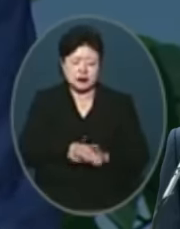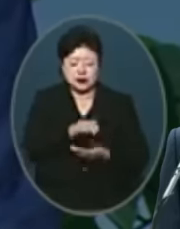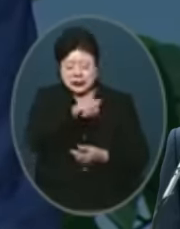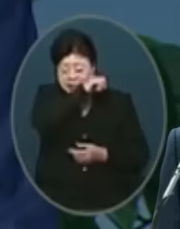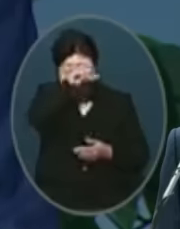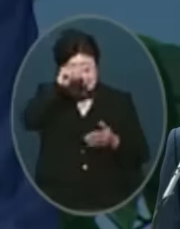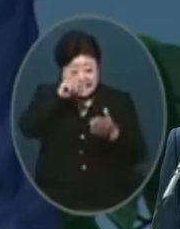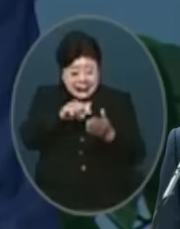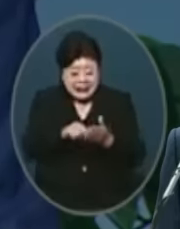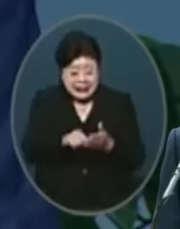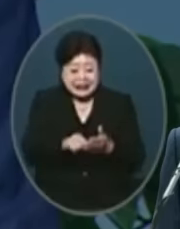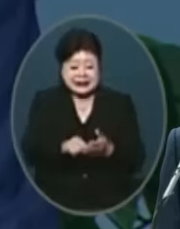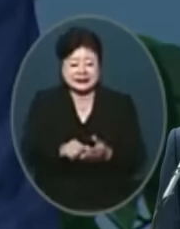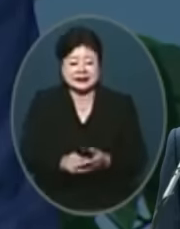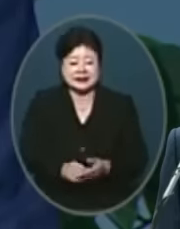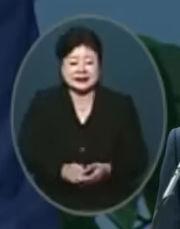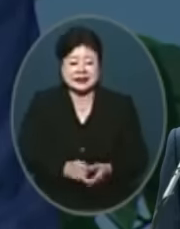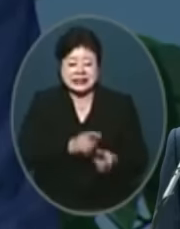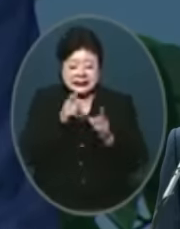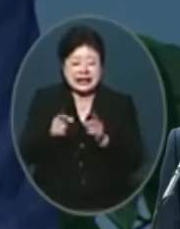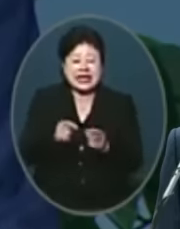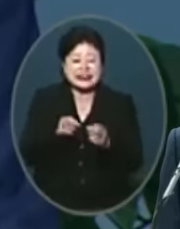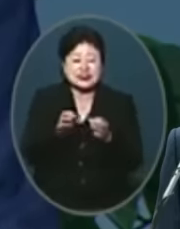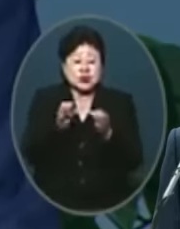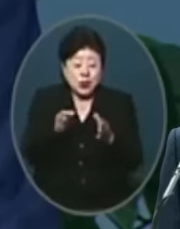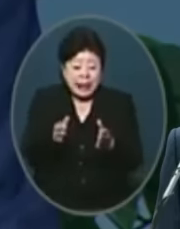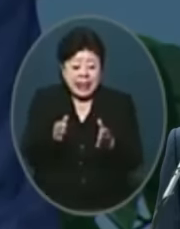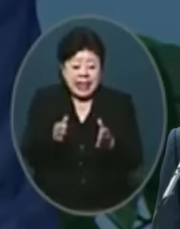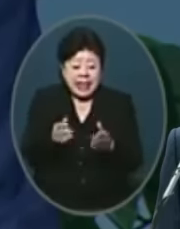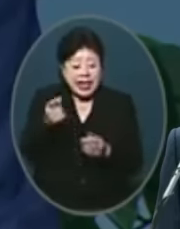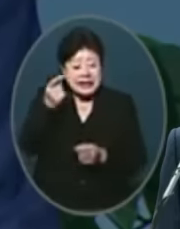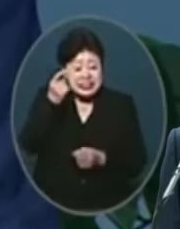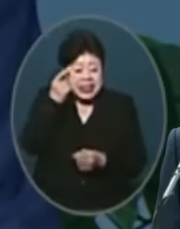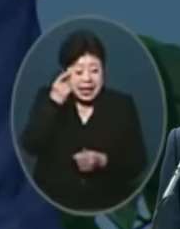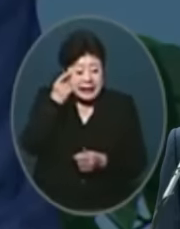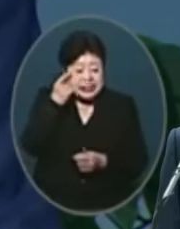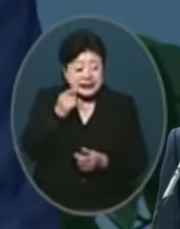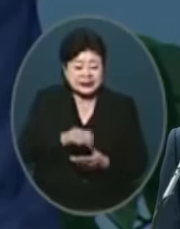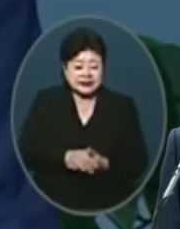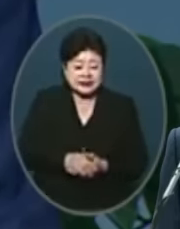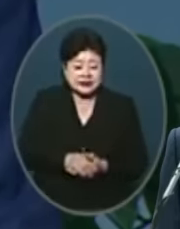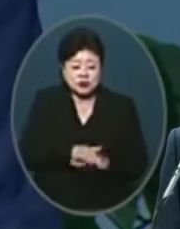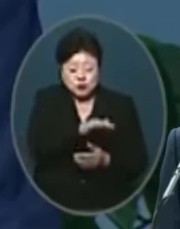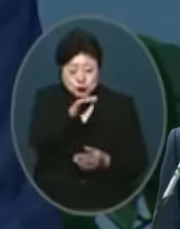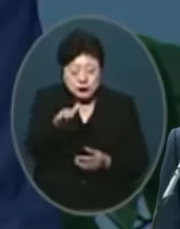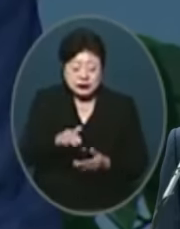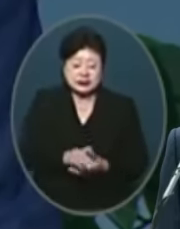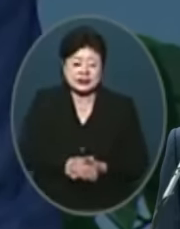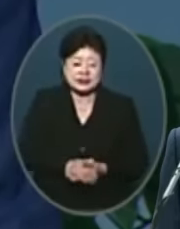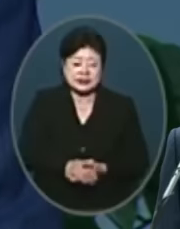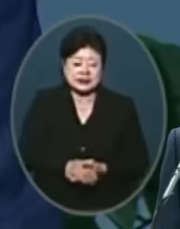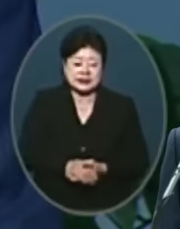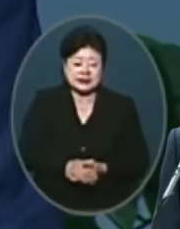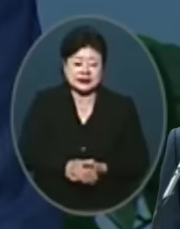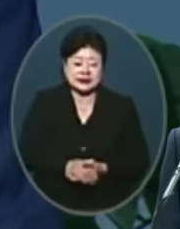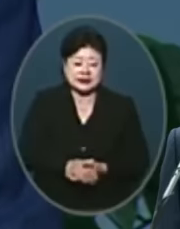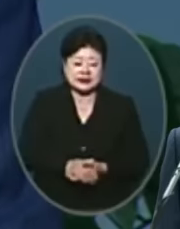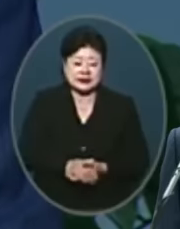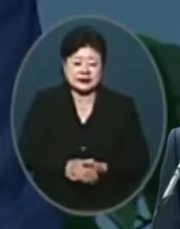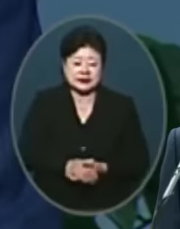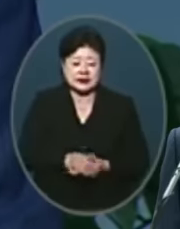우리 인생이 살아가는 동안에 생각이 우리를